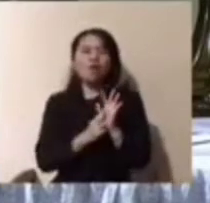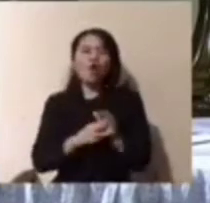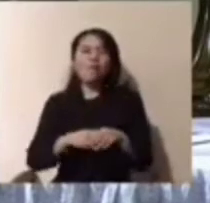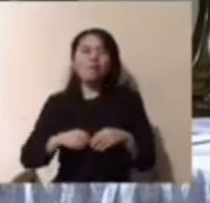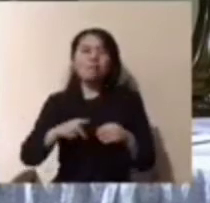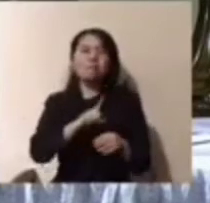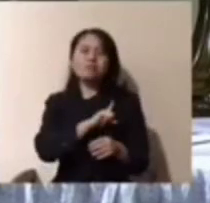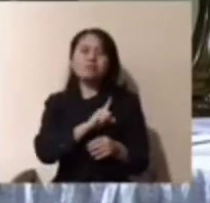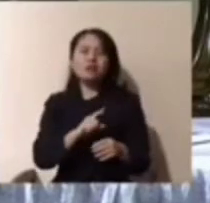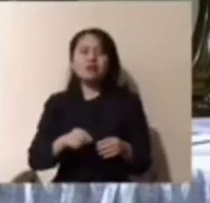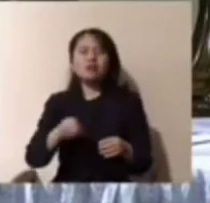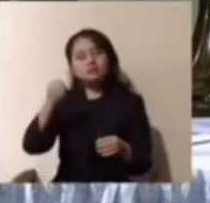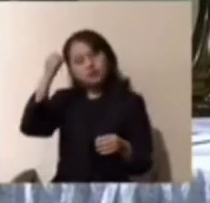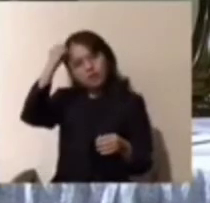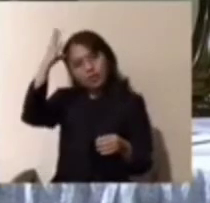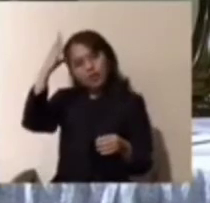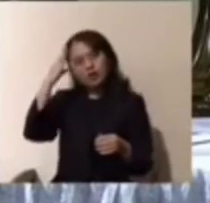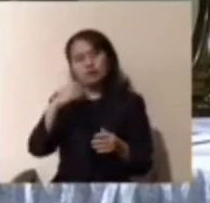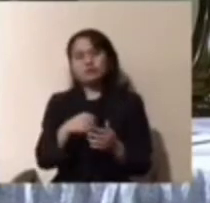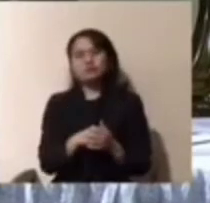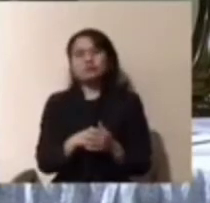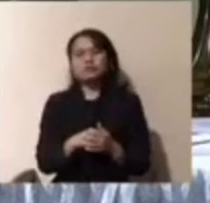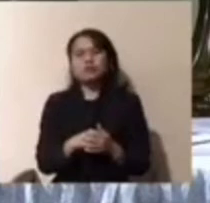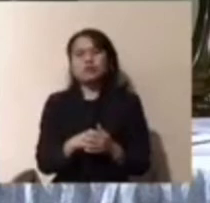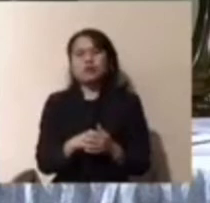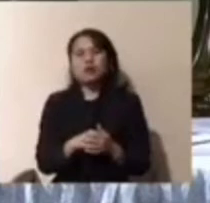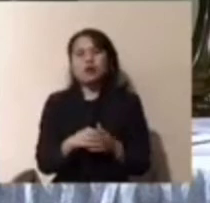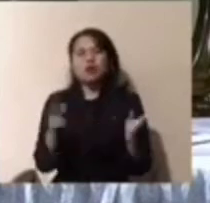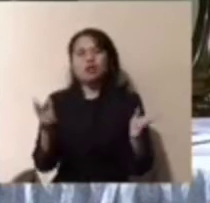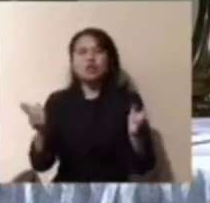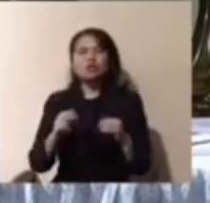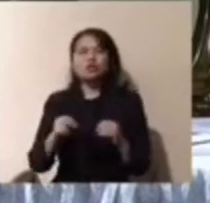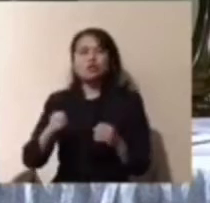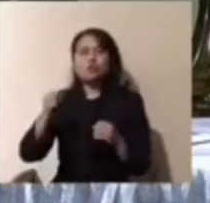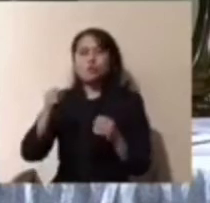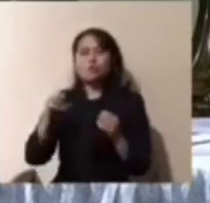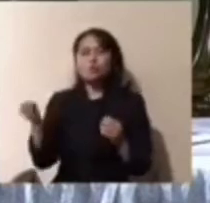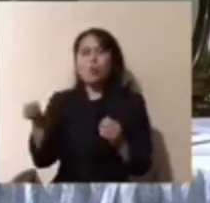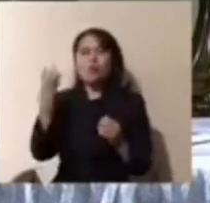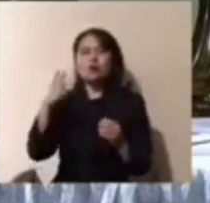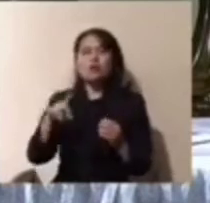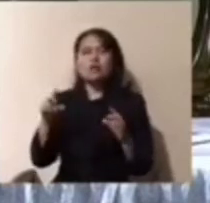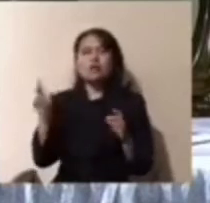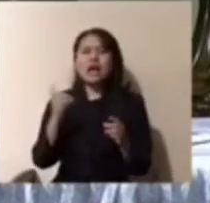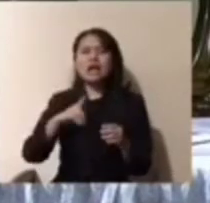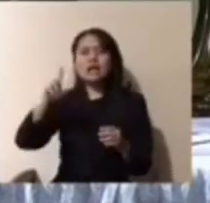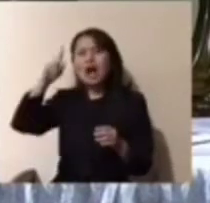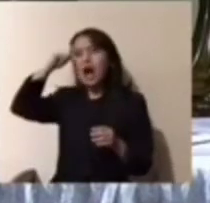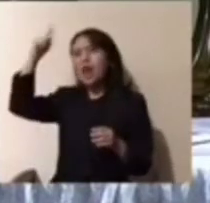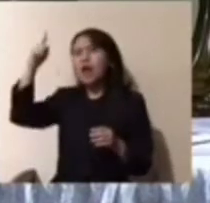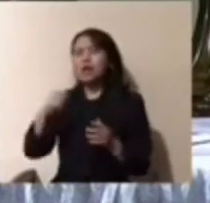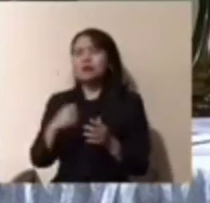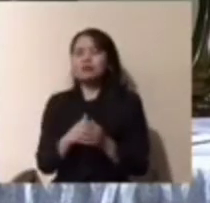martabat pribadi yang sadar bahwa ia berasal dari Allah.